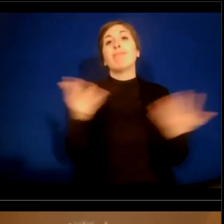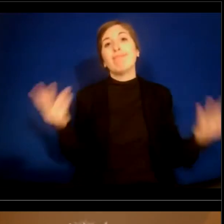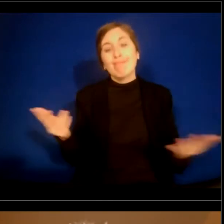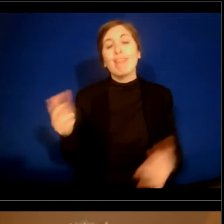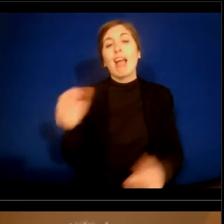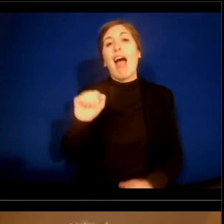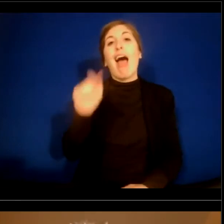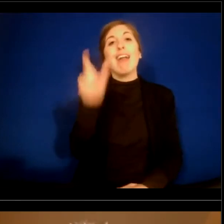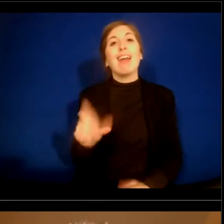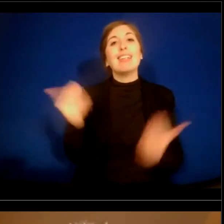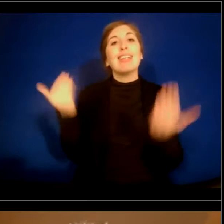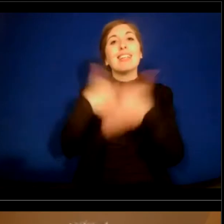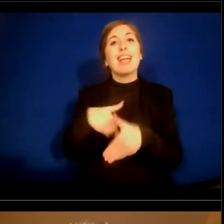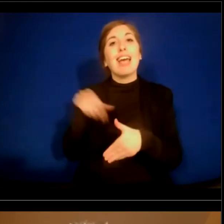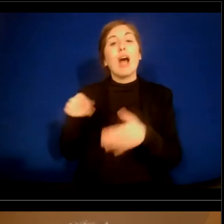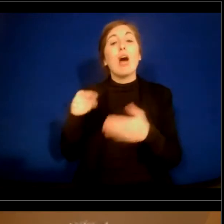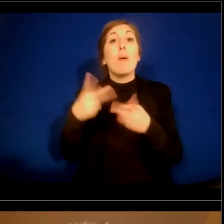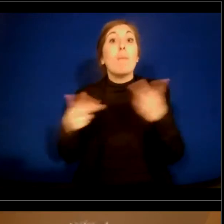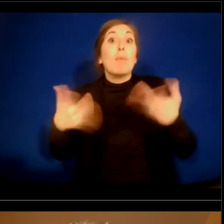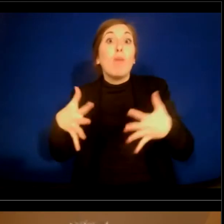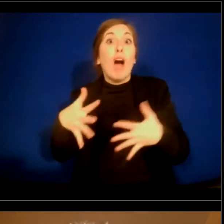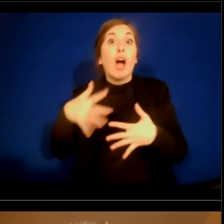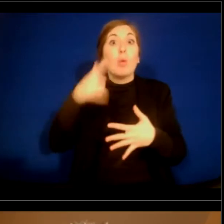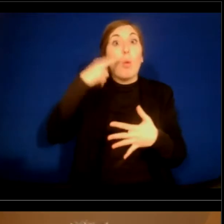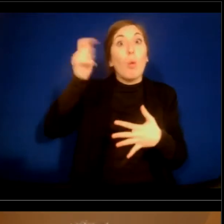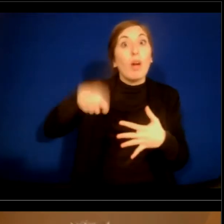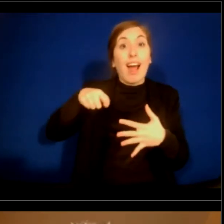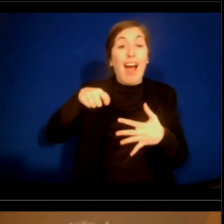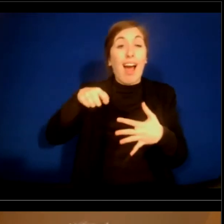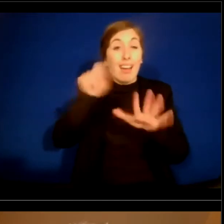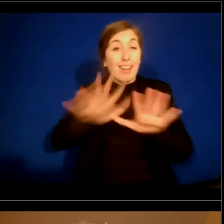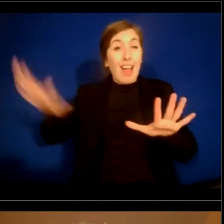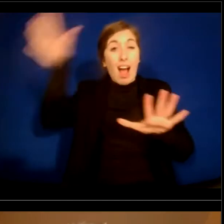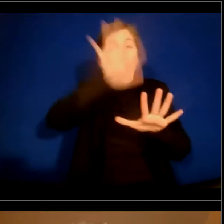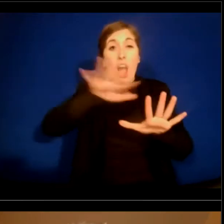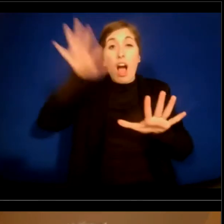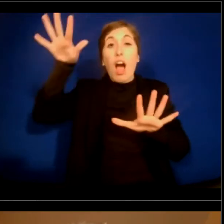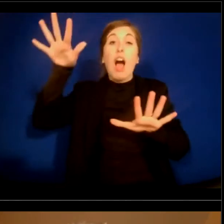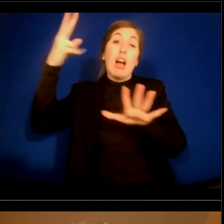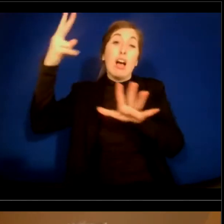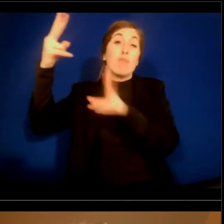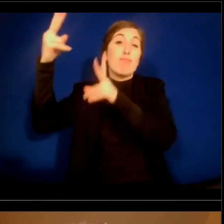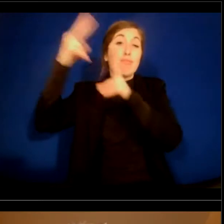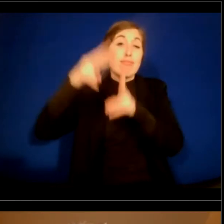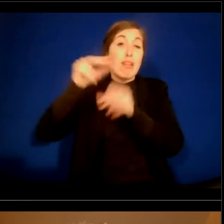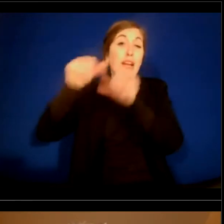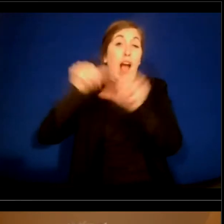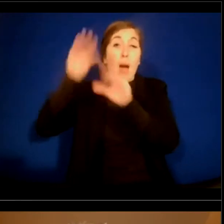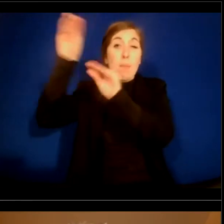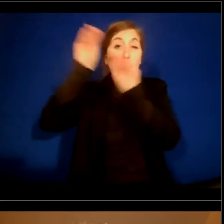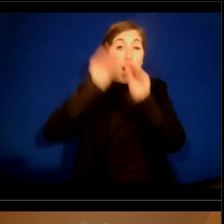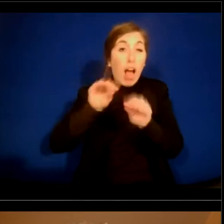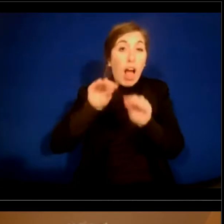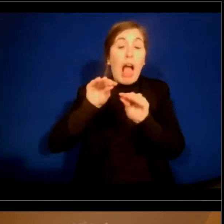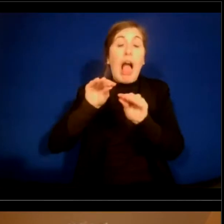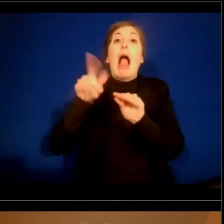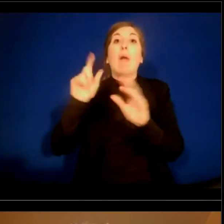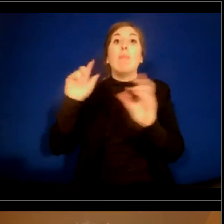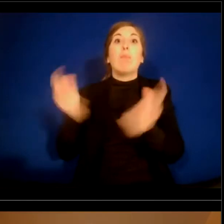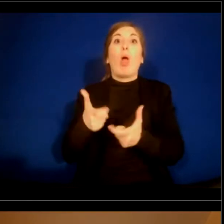all'interno dell'Ucraina e che è stata fermata, e quindi in questo